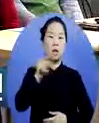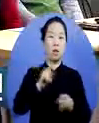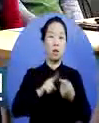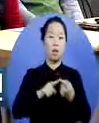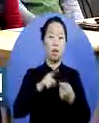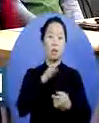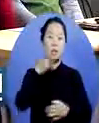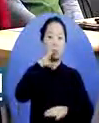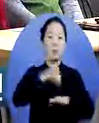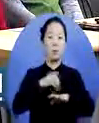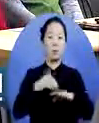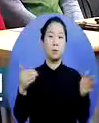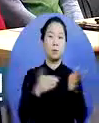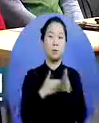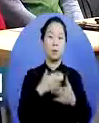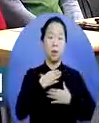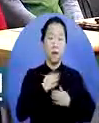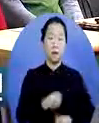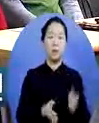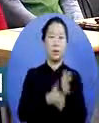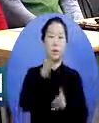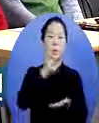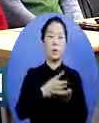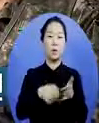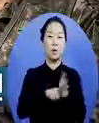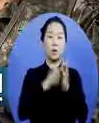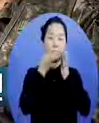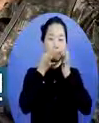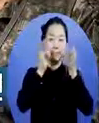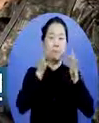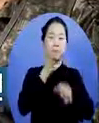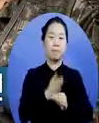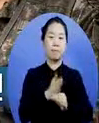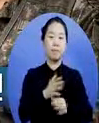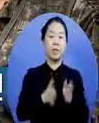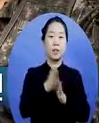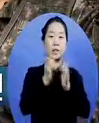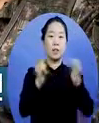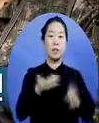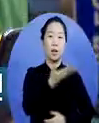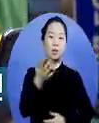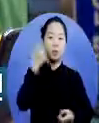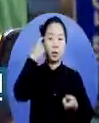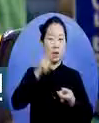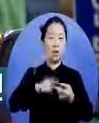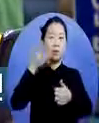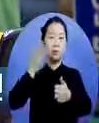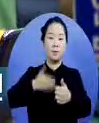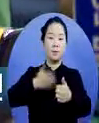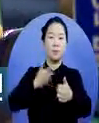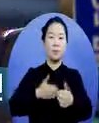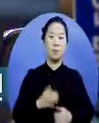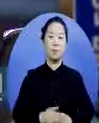마무리 했다고 밝혔습니다 안전도시 천안을 위해 많은 노력을 기울이고 있습니다 시민 여러분의 많은 관심 당부